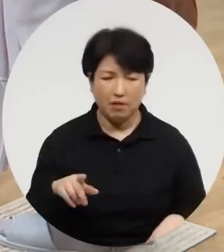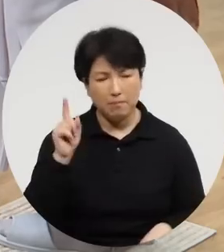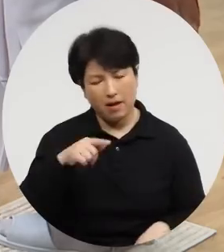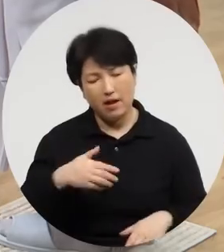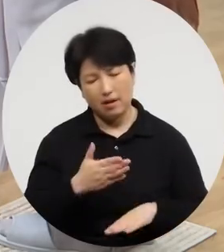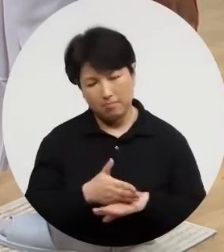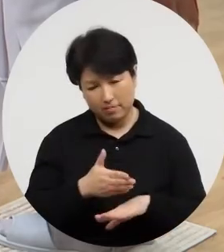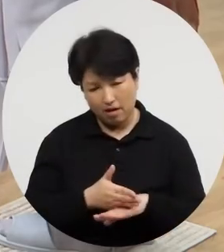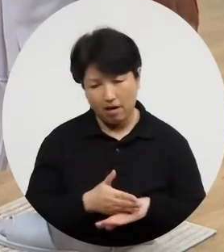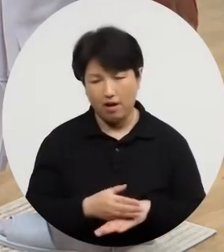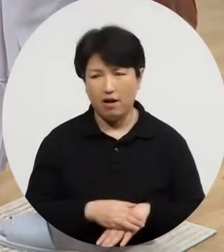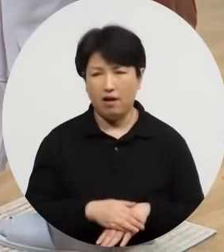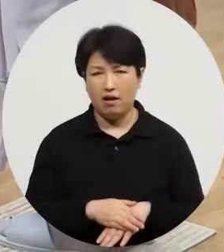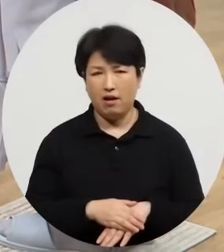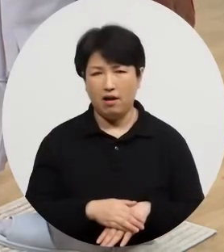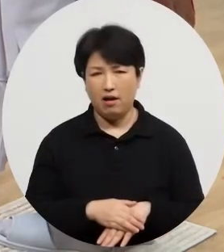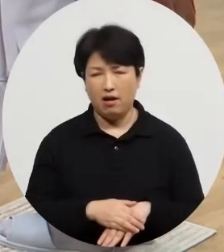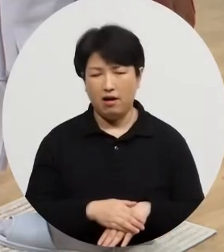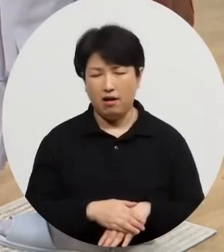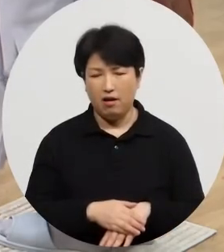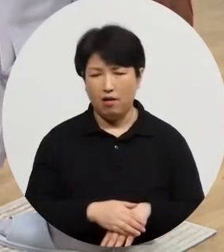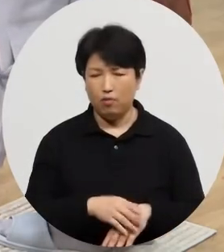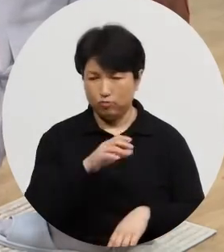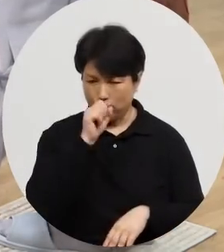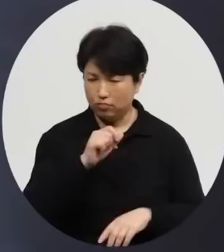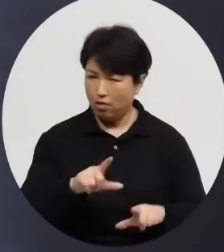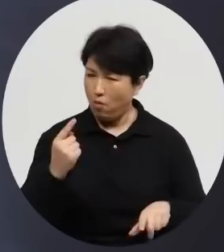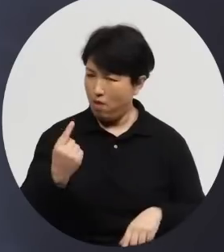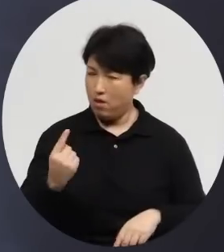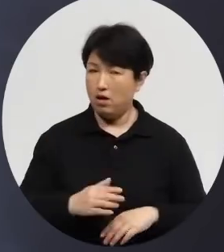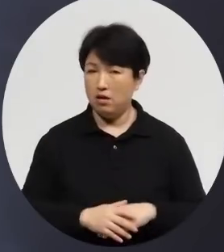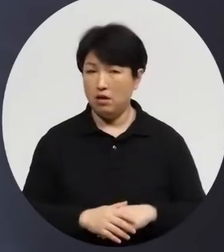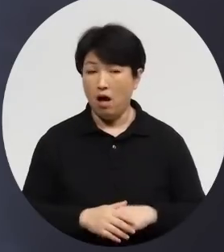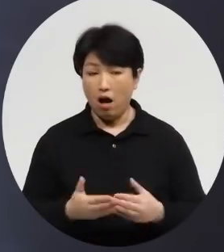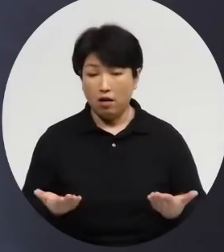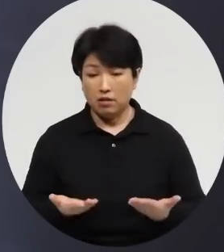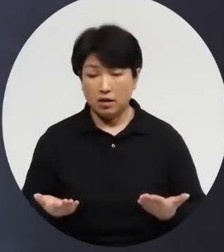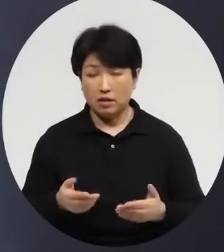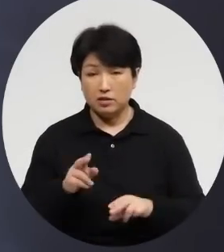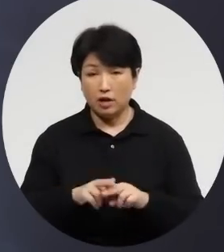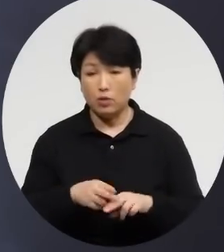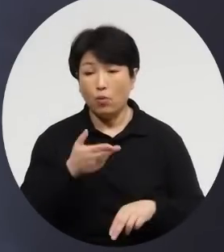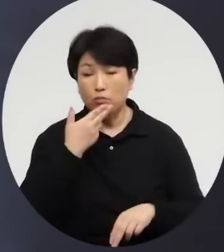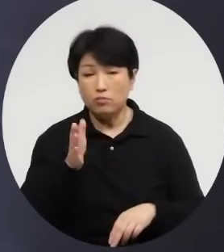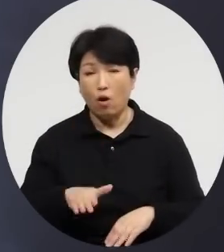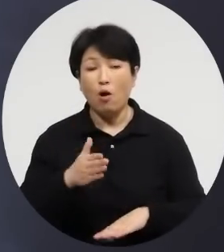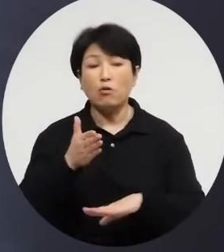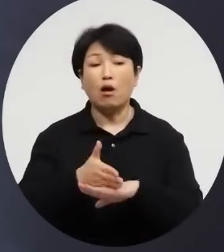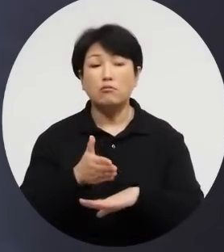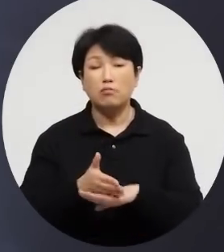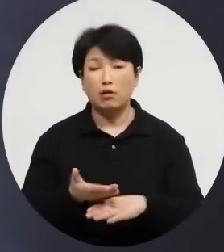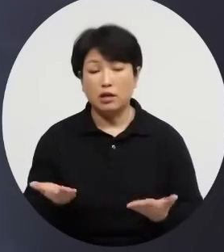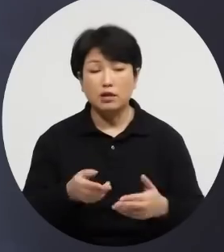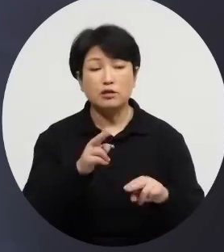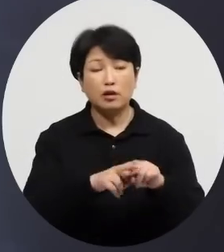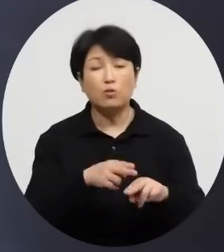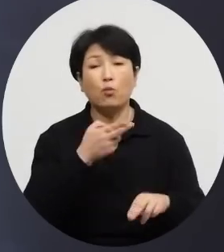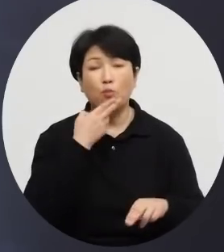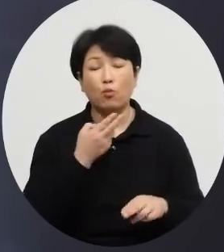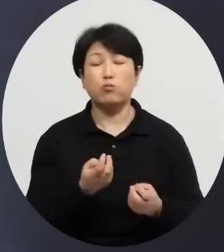곧 괜찮아질 거다 이런 식으로. 그럼 일자리가 없는데 감사라도 하는 게 낫지, 없는데 그럼 어떻게 없는데?